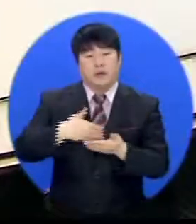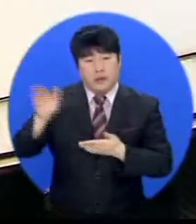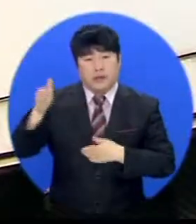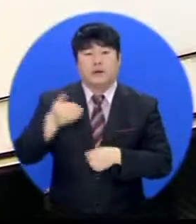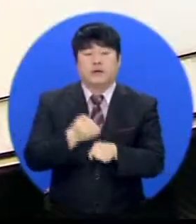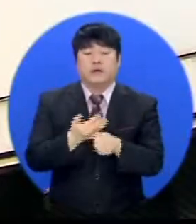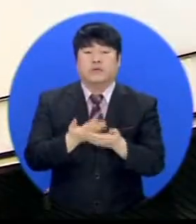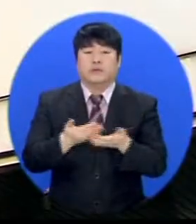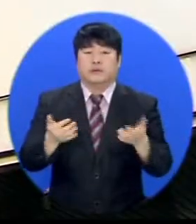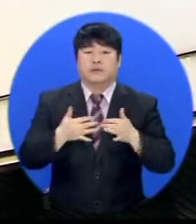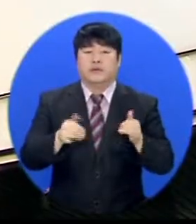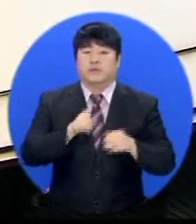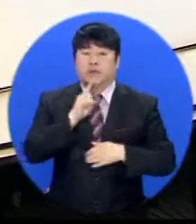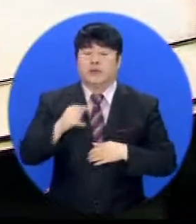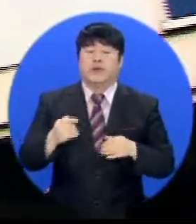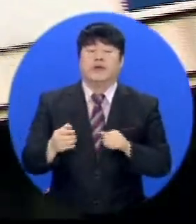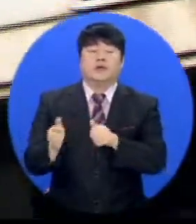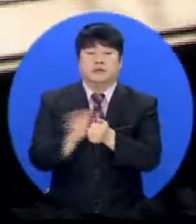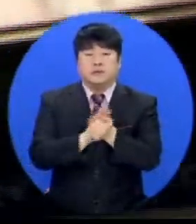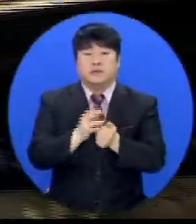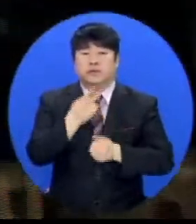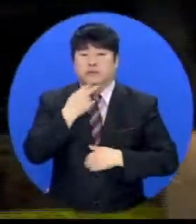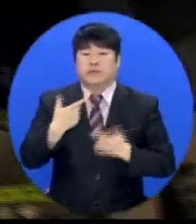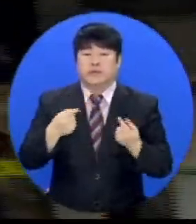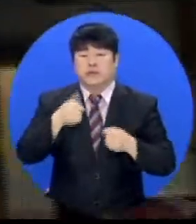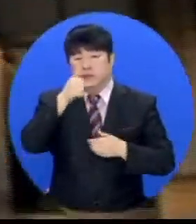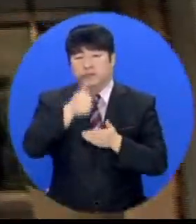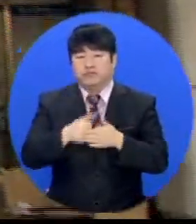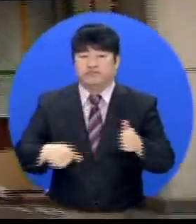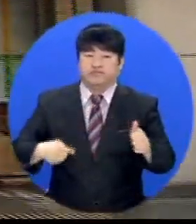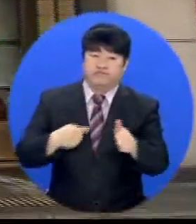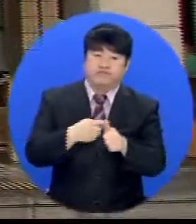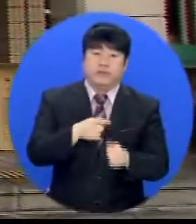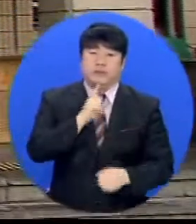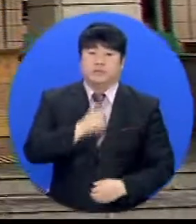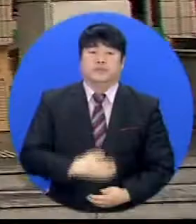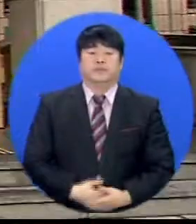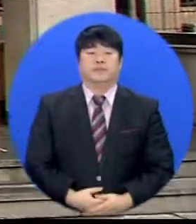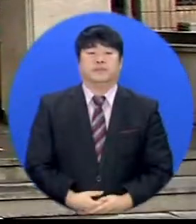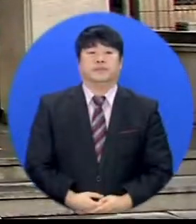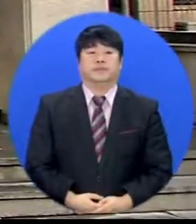말에 불친절하다며 이 같은 범행을 저지른 것으로 드러났습니다.